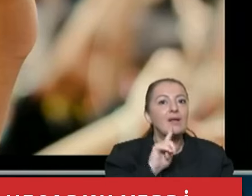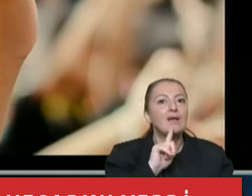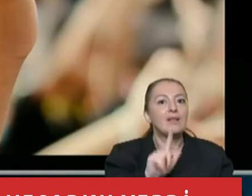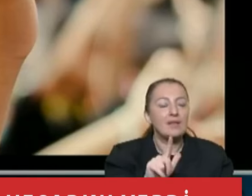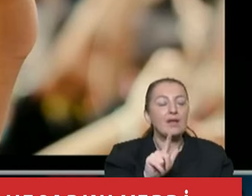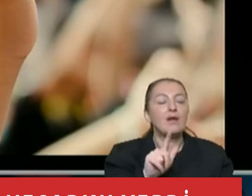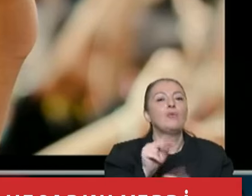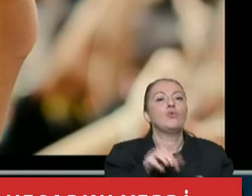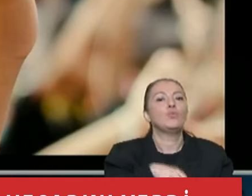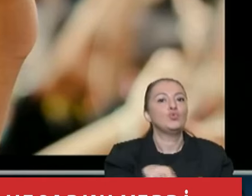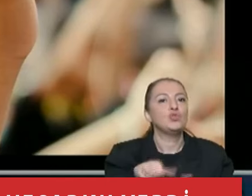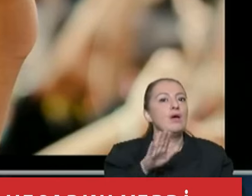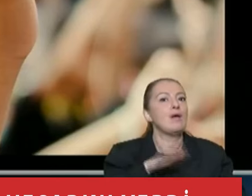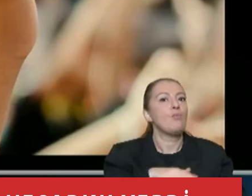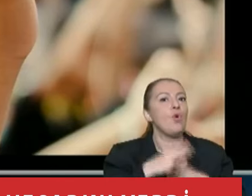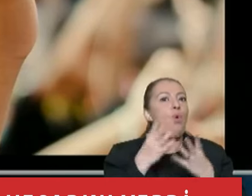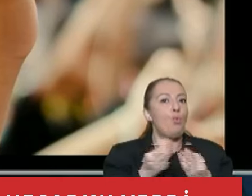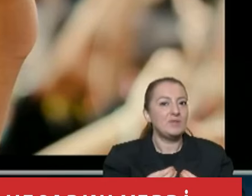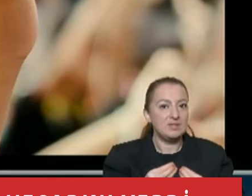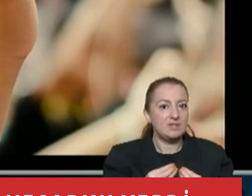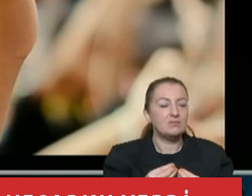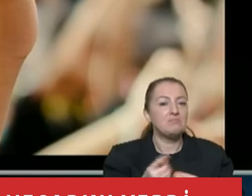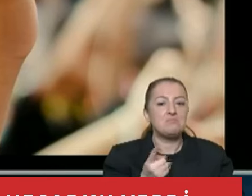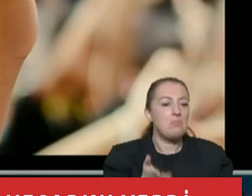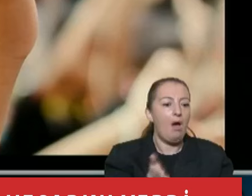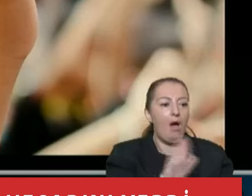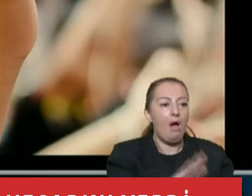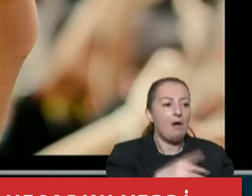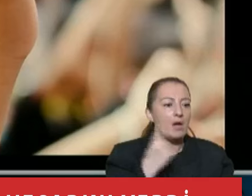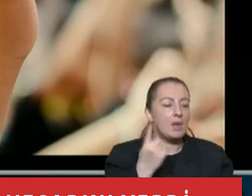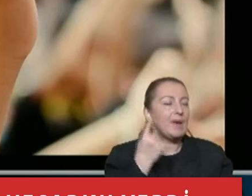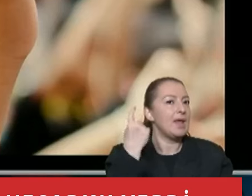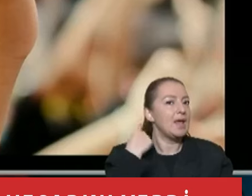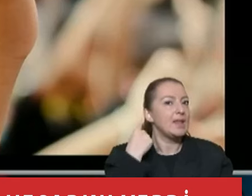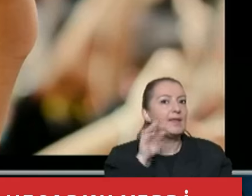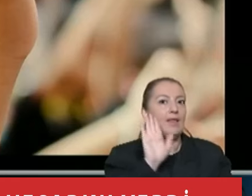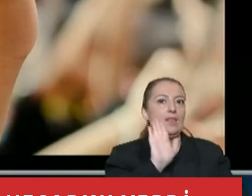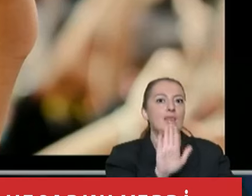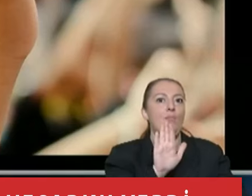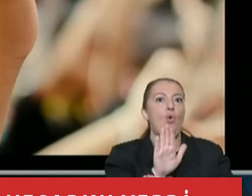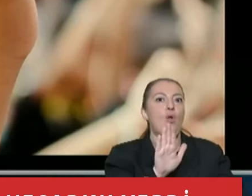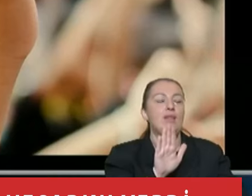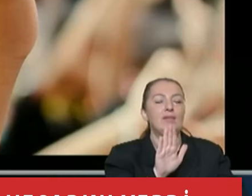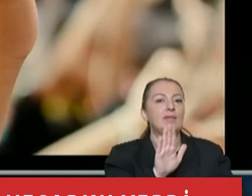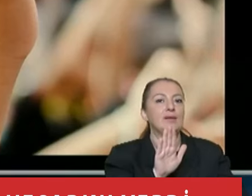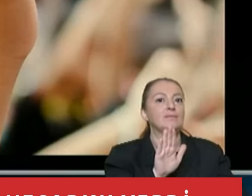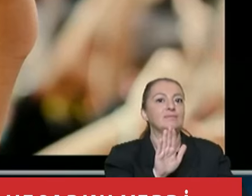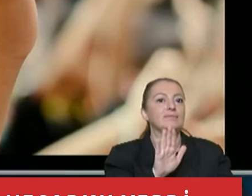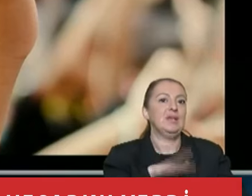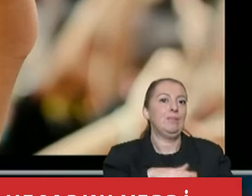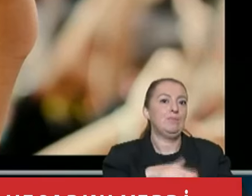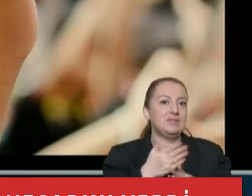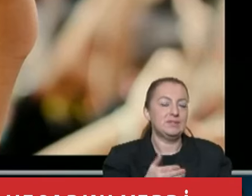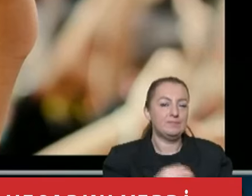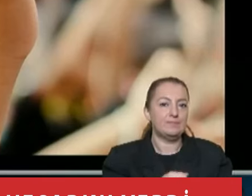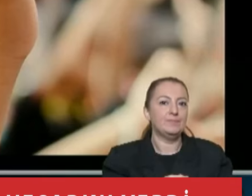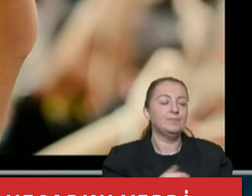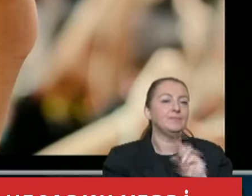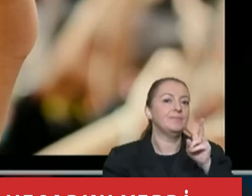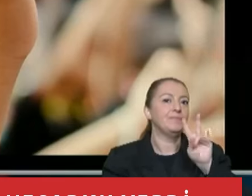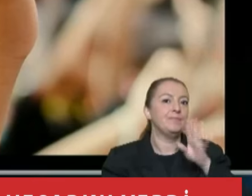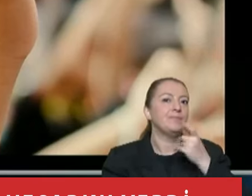bütçeyle yapılıyor olması da ayrı bir etkin demokratik metodun uygulanması sonuc 2024